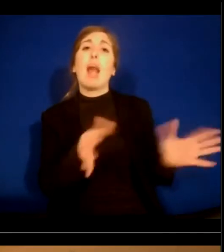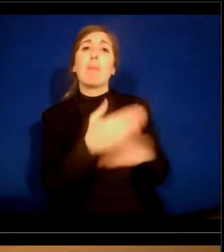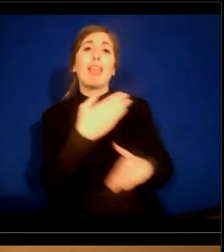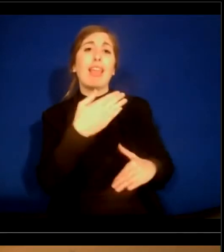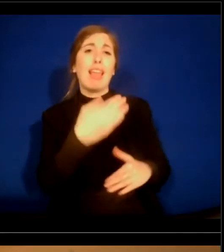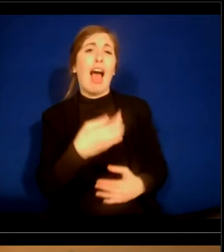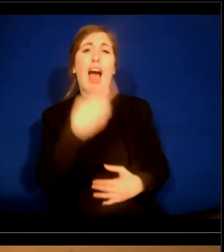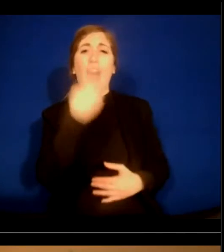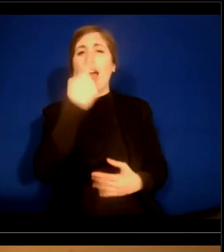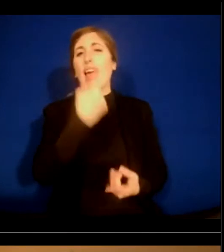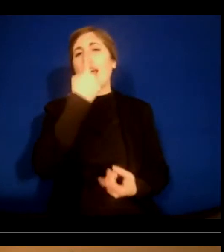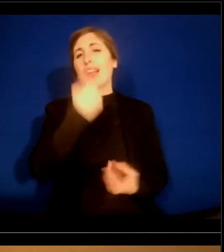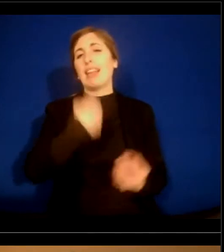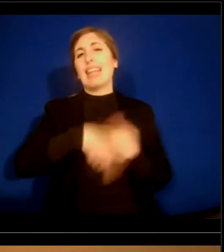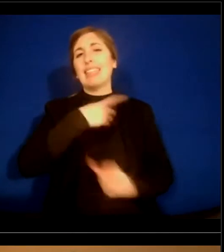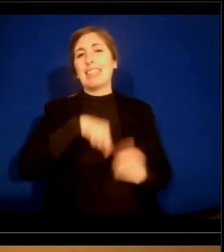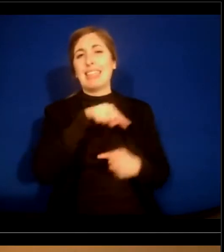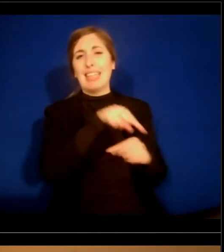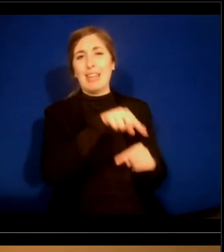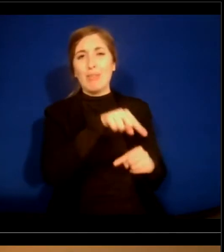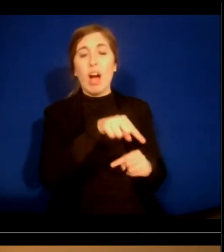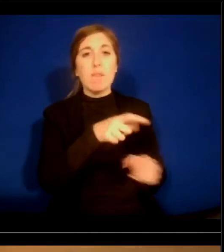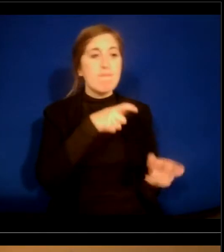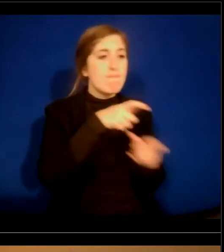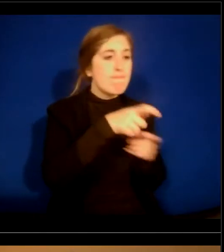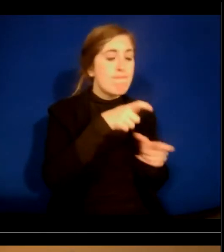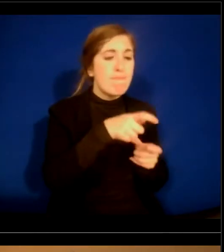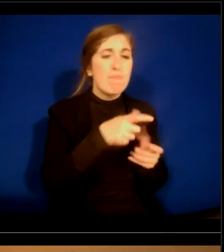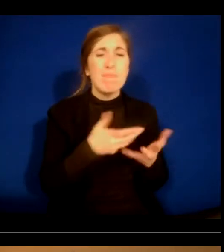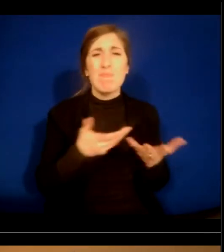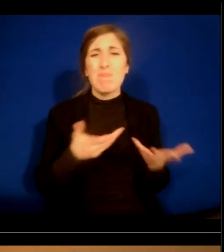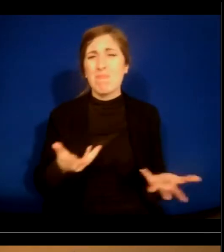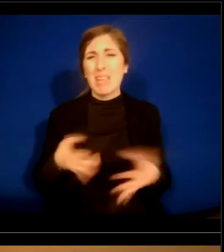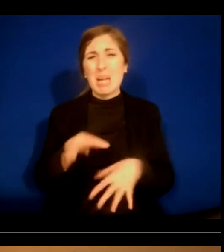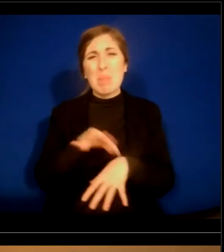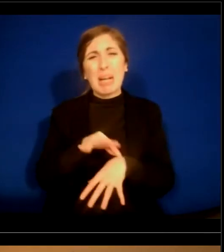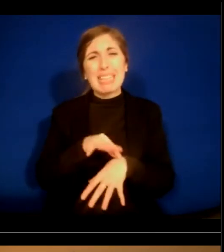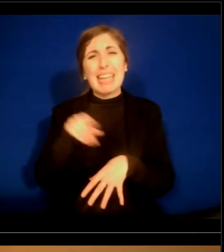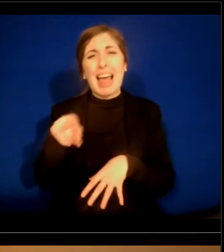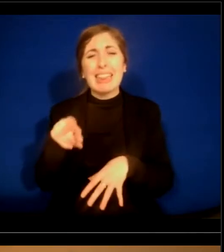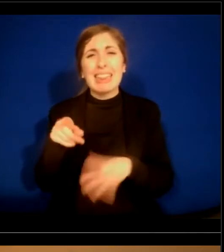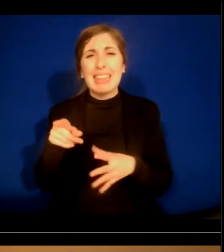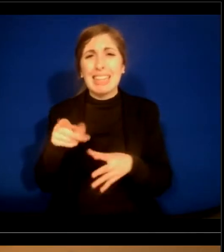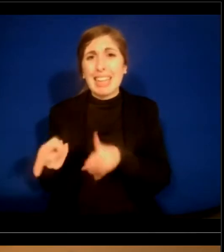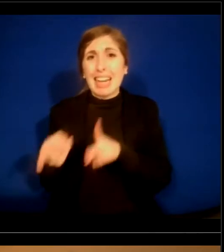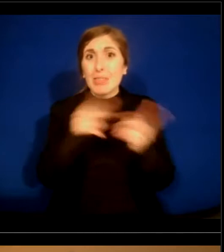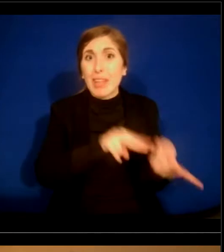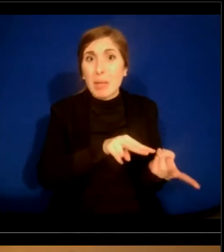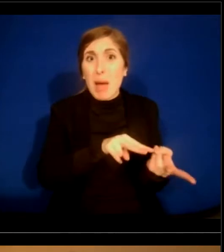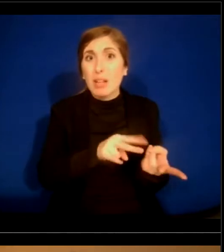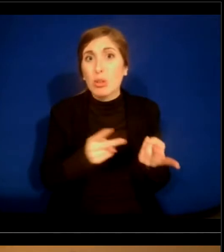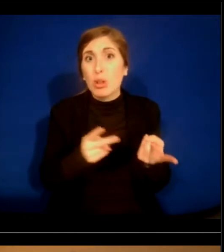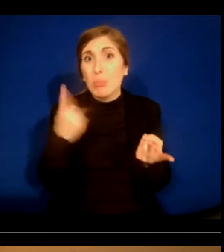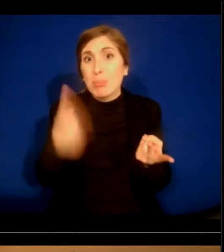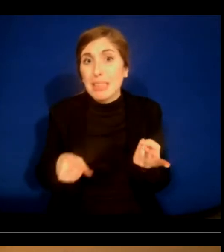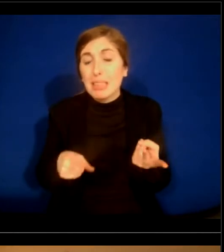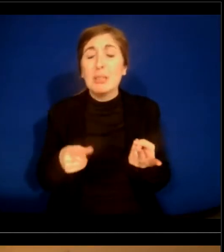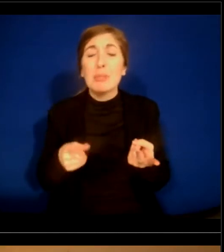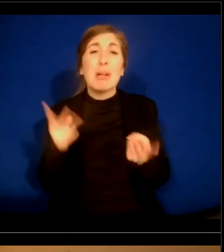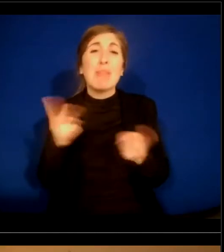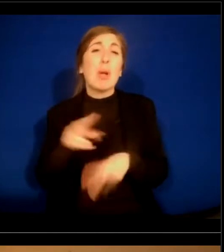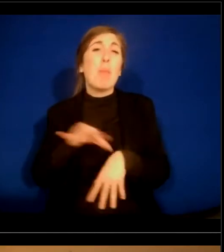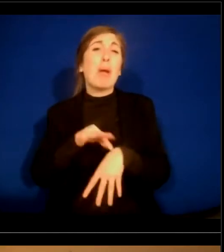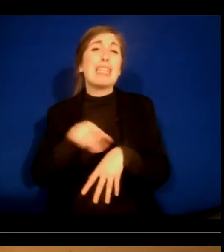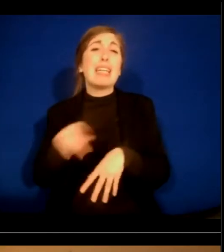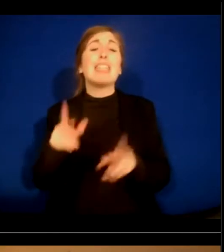qui sul confine, che senso ha trasferire dei pazienti che probabilmente non hanno grande speranza di vita, quindi stiamo ragionando su questo.